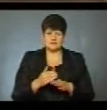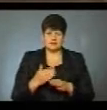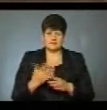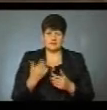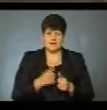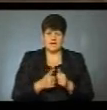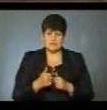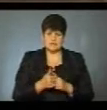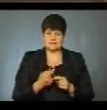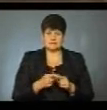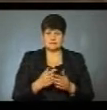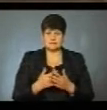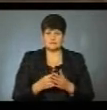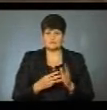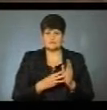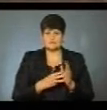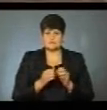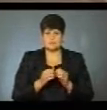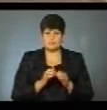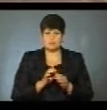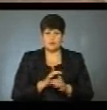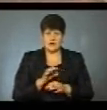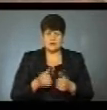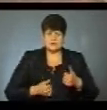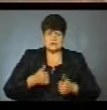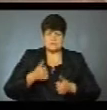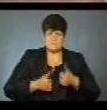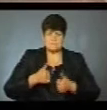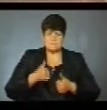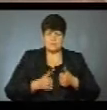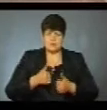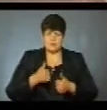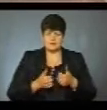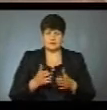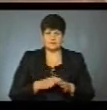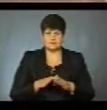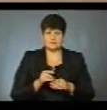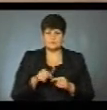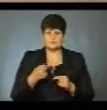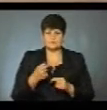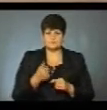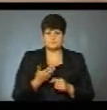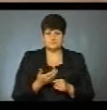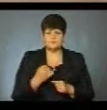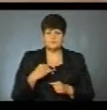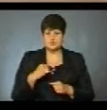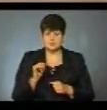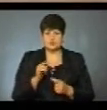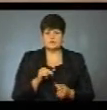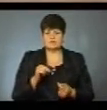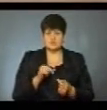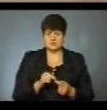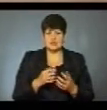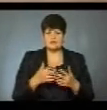лідерів. Це приблизно 8-10 проєктів, які змагаються за реалізацію, хто б якісь проєкти будуть реалізовувати. назовні наступного року. Переможця визначається